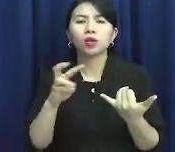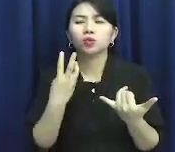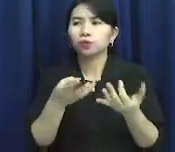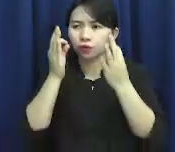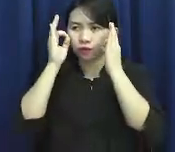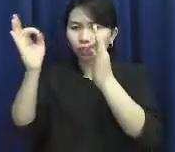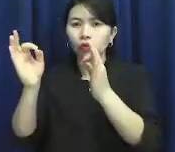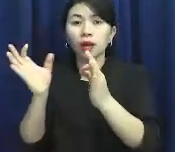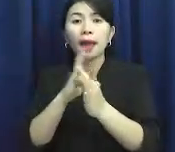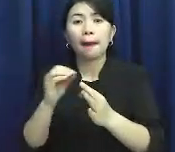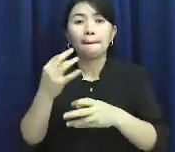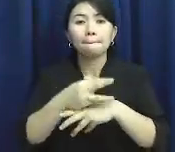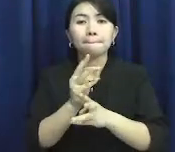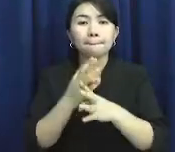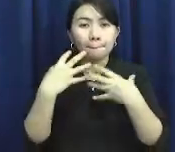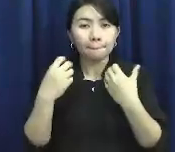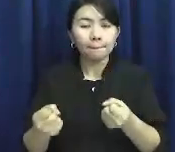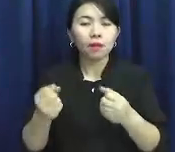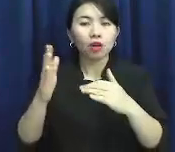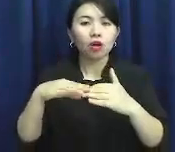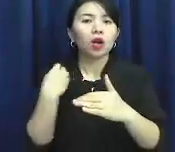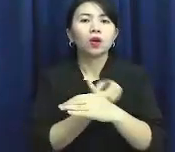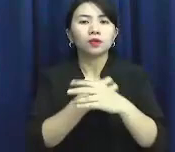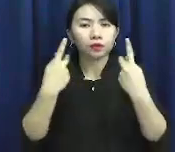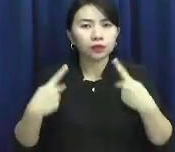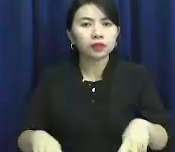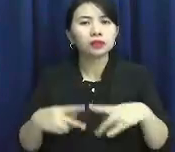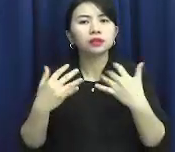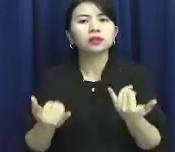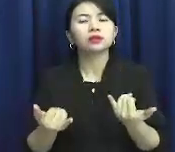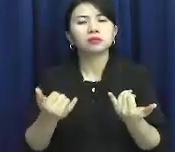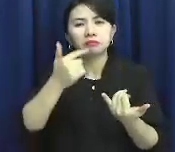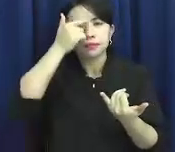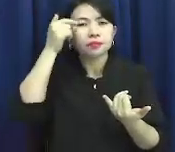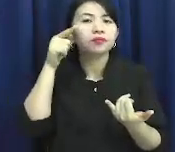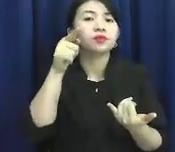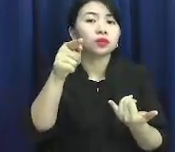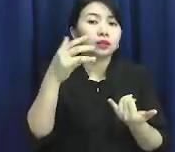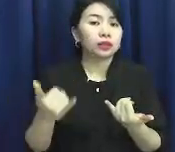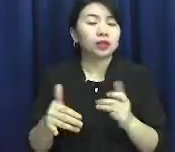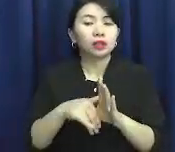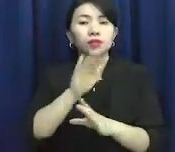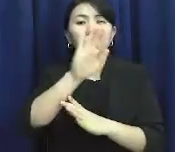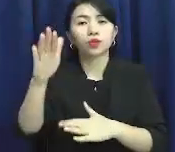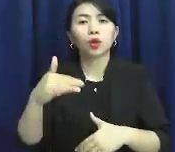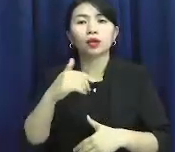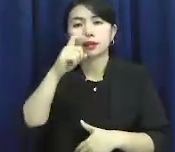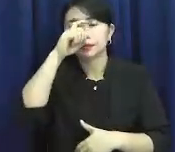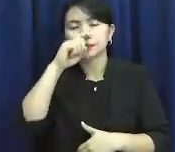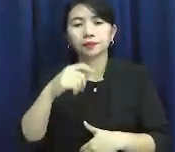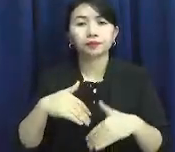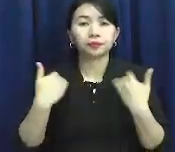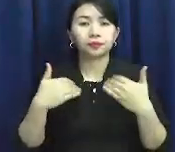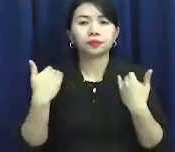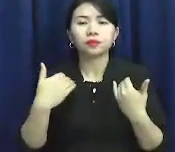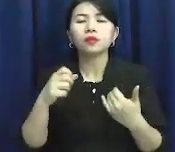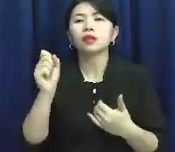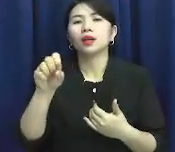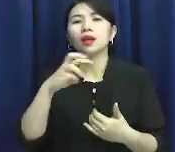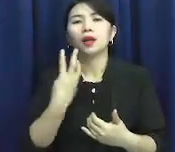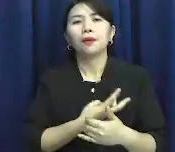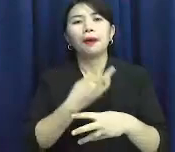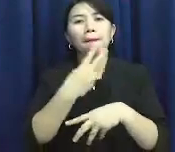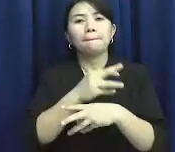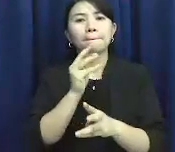natin habang may lakas kayo physical, dahil kayo ay nasa edad pa ng inyong kabataan, pinapalakas natin mas lalo